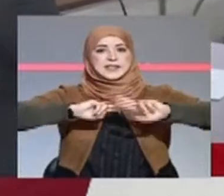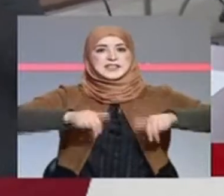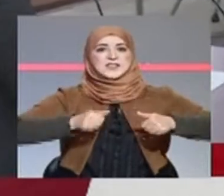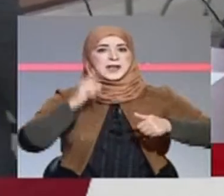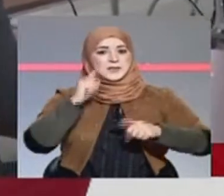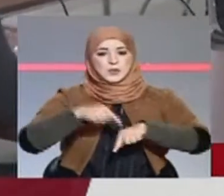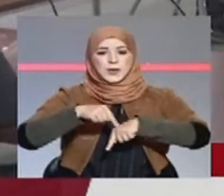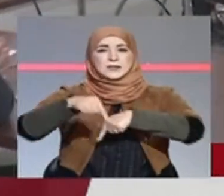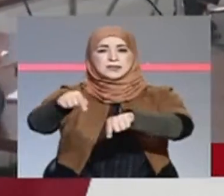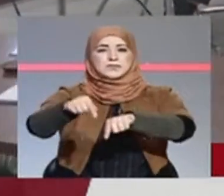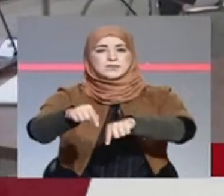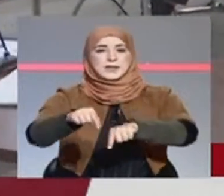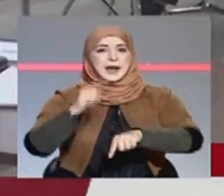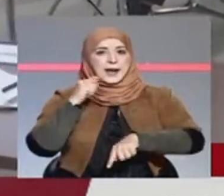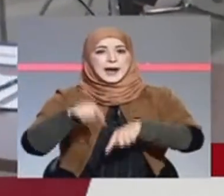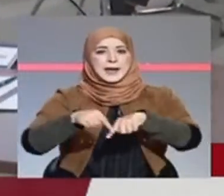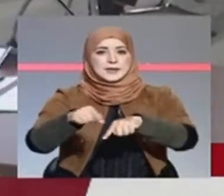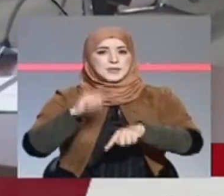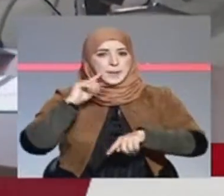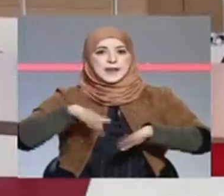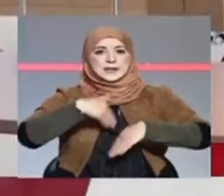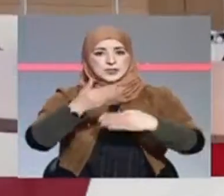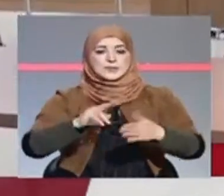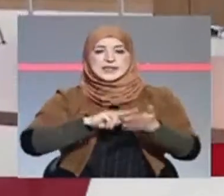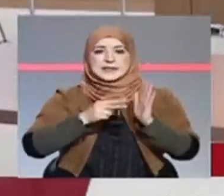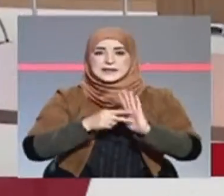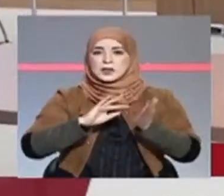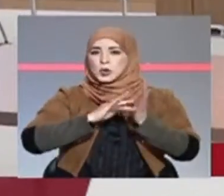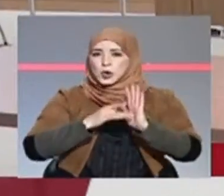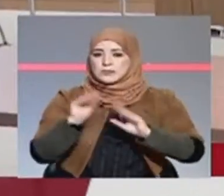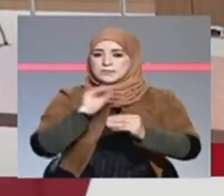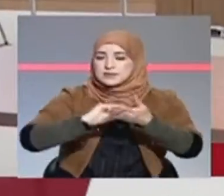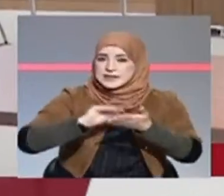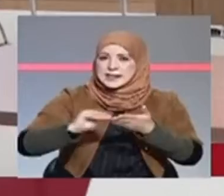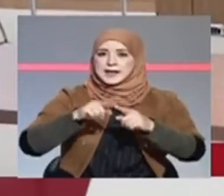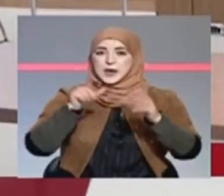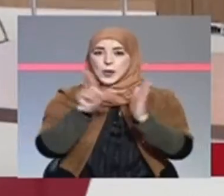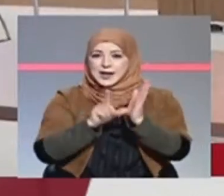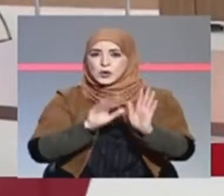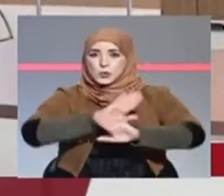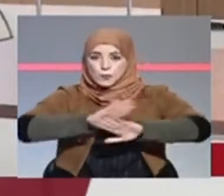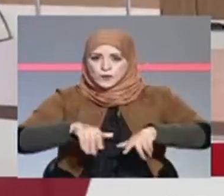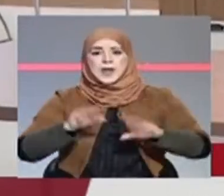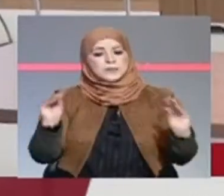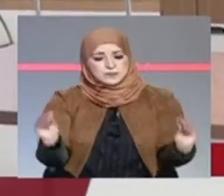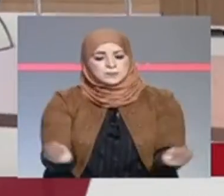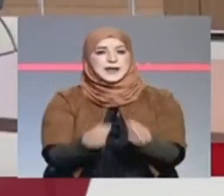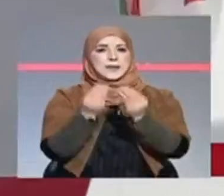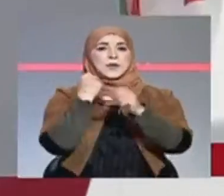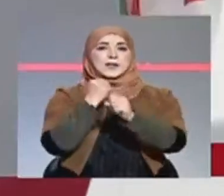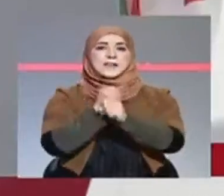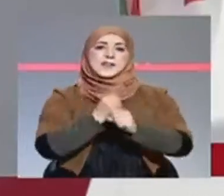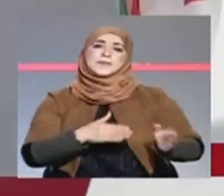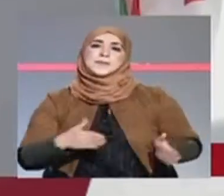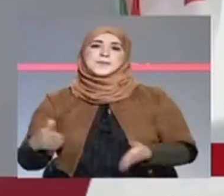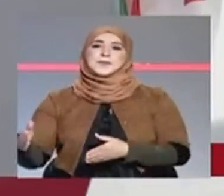وقت قريب نسبيا بعد اتمام الخطوات الاداريه والقانونيه في البلدين